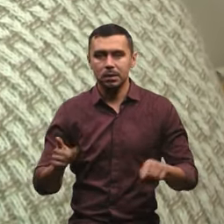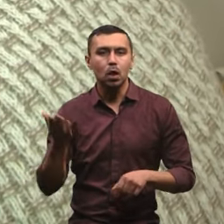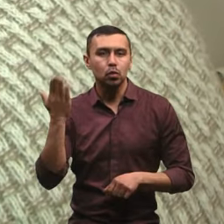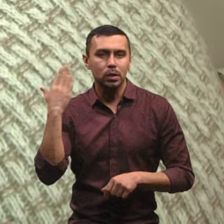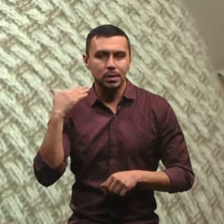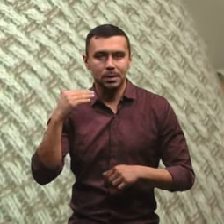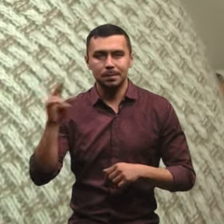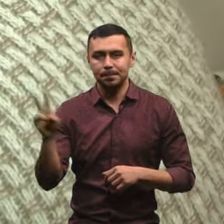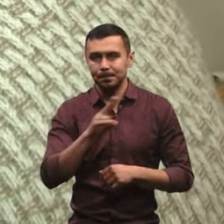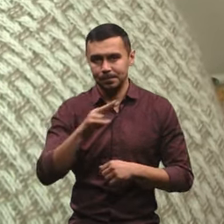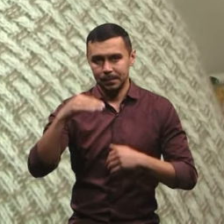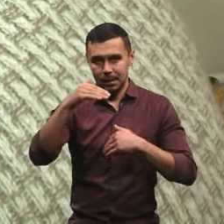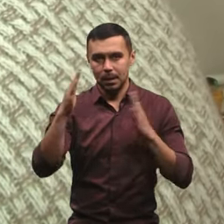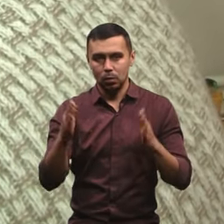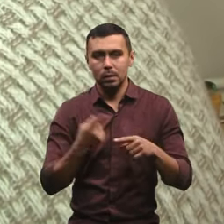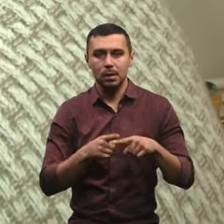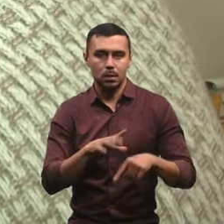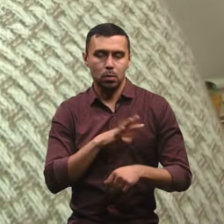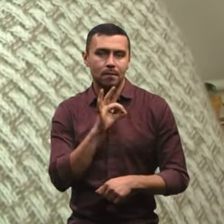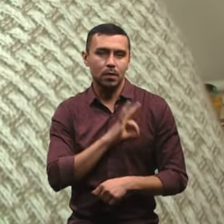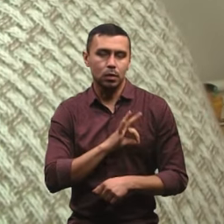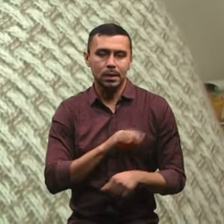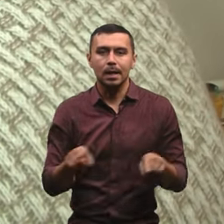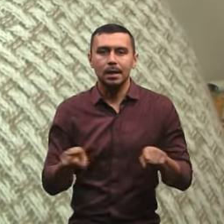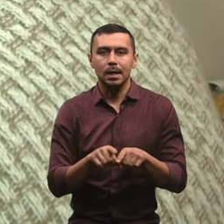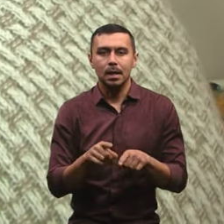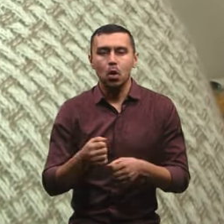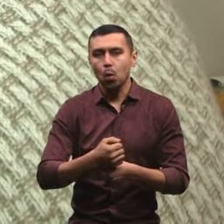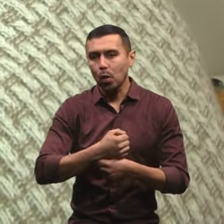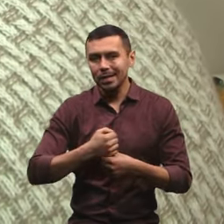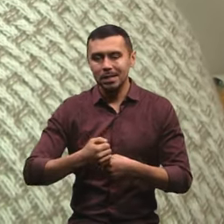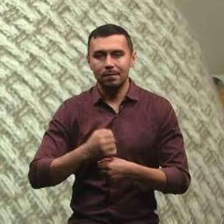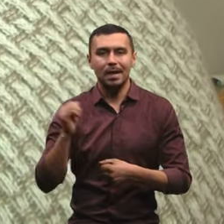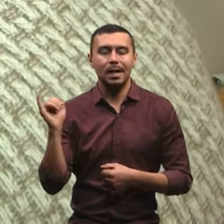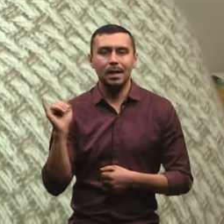тодішніх ікон перших – це було використання таких коричневих і